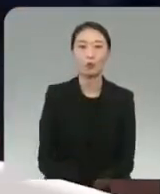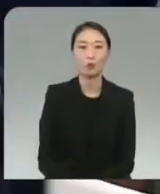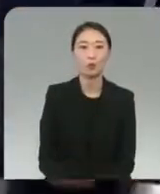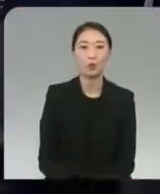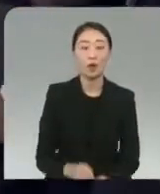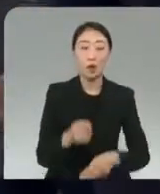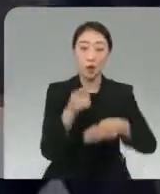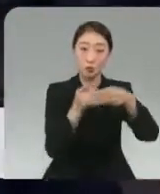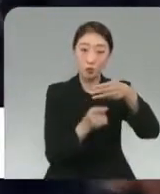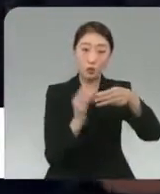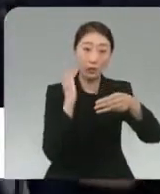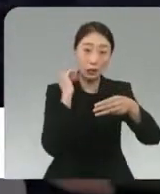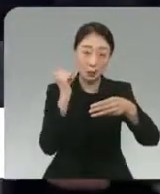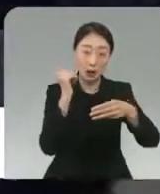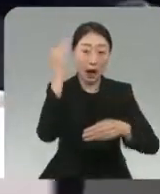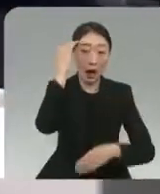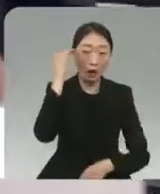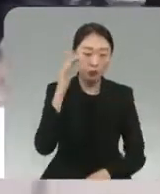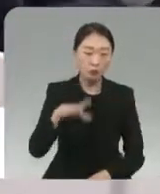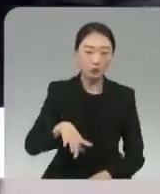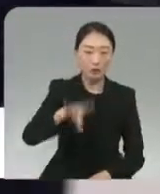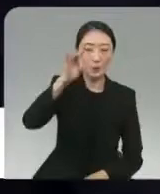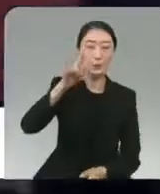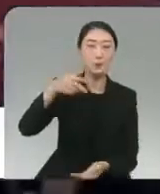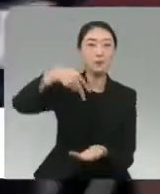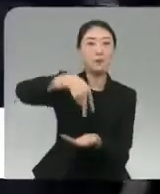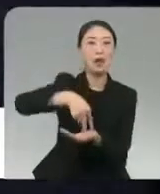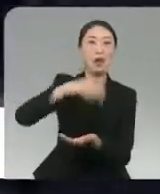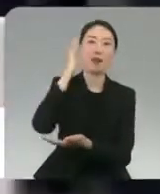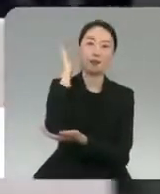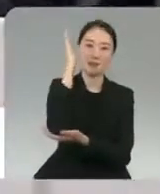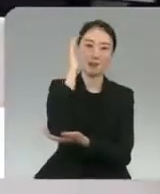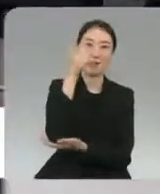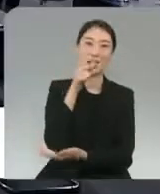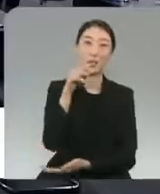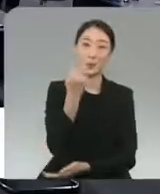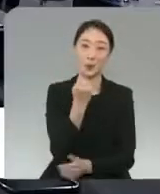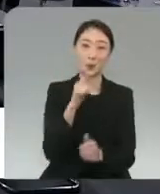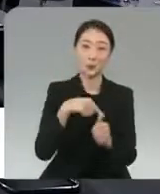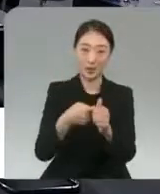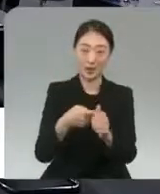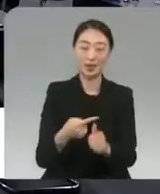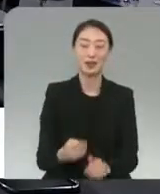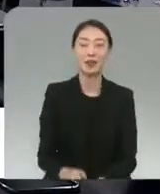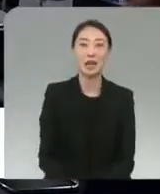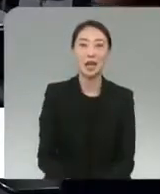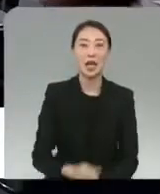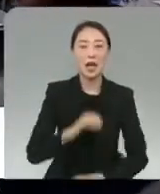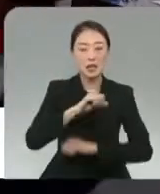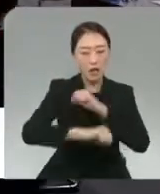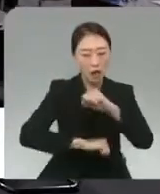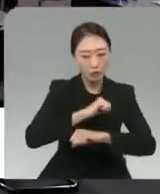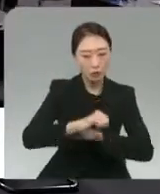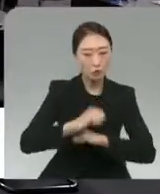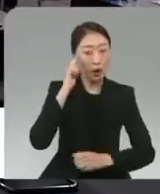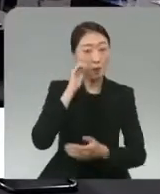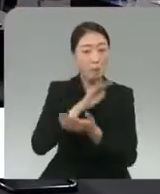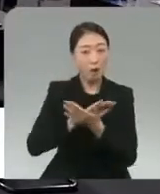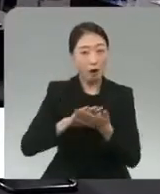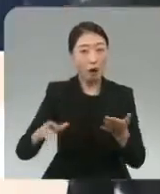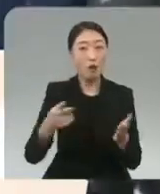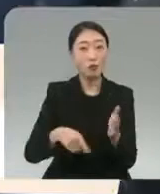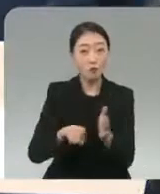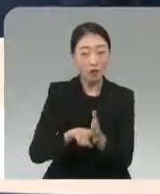ракетных угроз со стороны пхеньяна а также глобальных проблем и уссури выразил надежду на то что трехсторонние